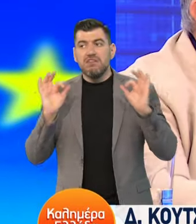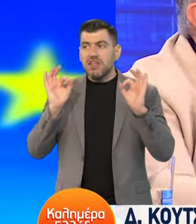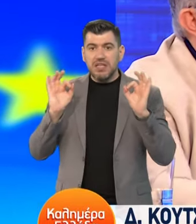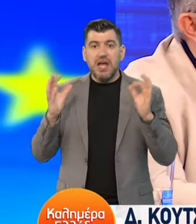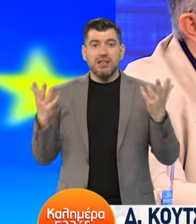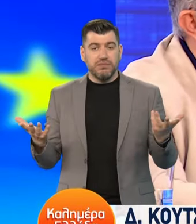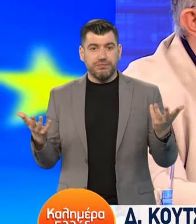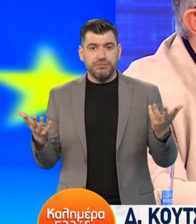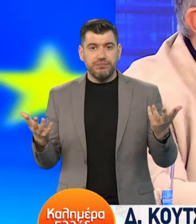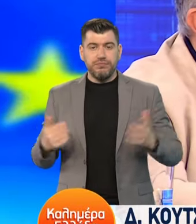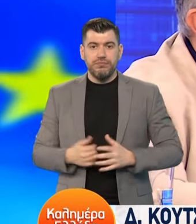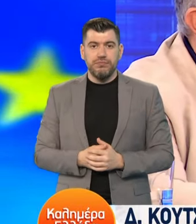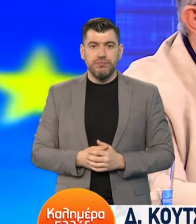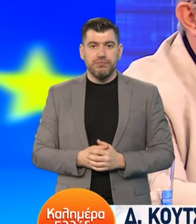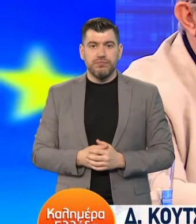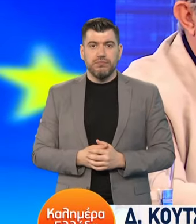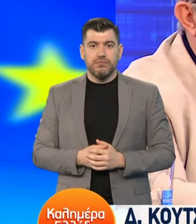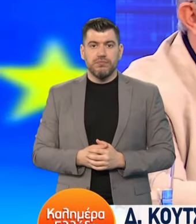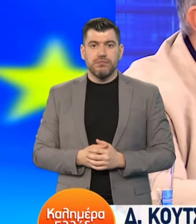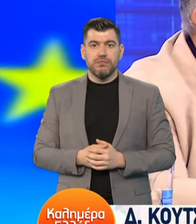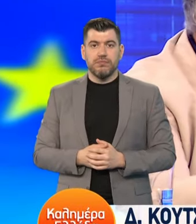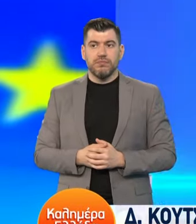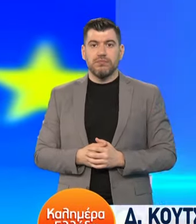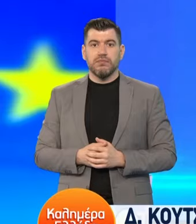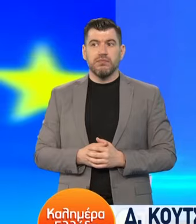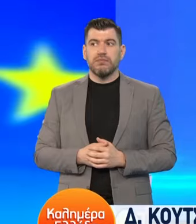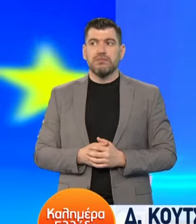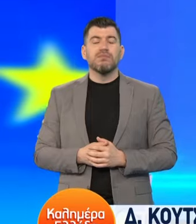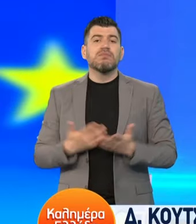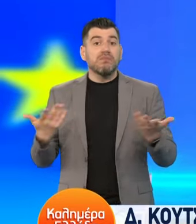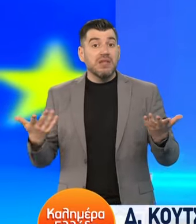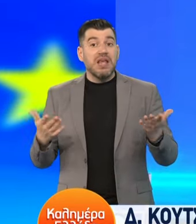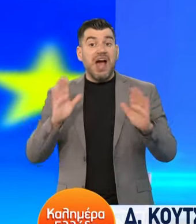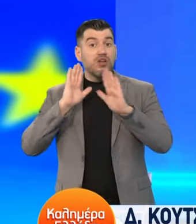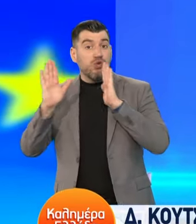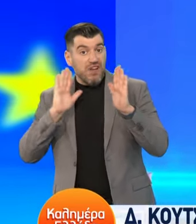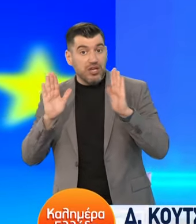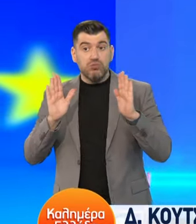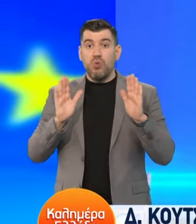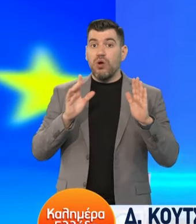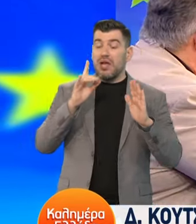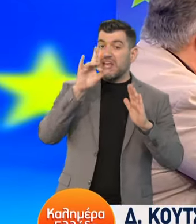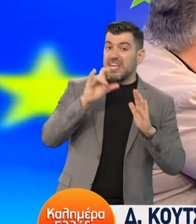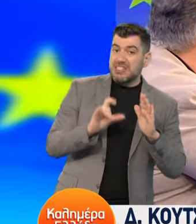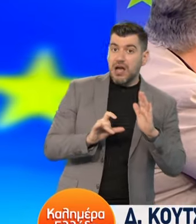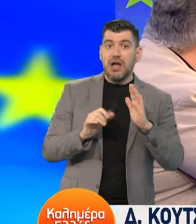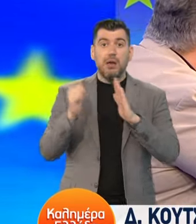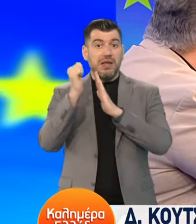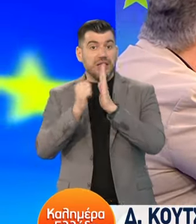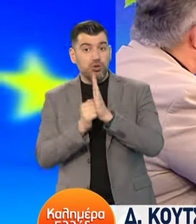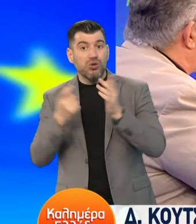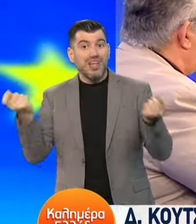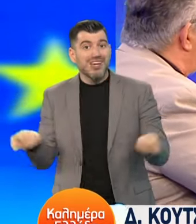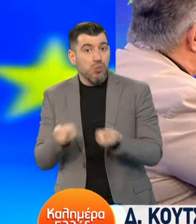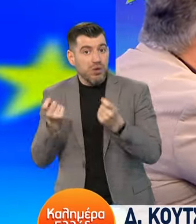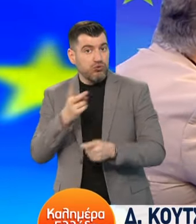θέμα είναι όταν αξιοποιήσεις και αυτά τα μέσα κοινωνικής δικτύωσης με μέτρο, χωρίς υπερβολή και για πράγματα που είναι ουσιαστικά.